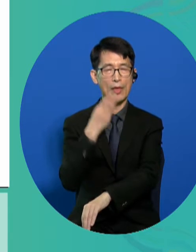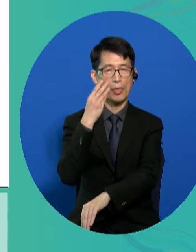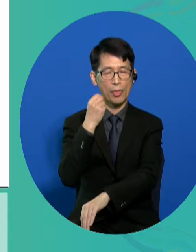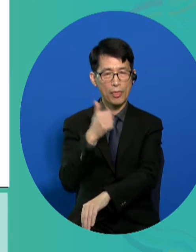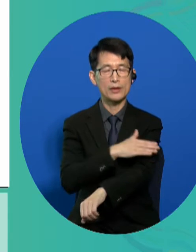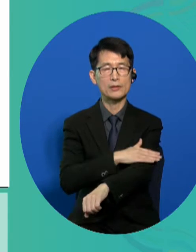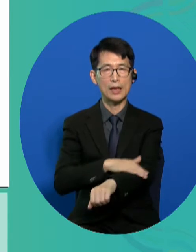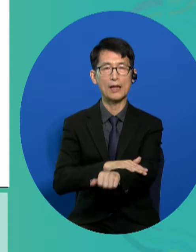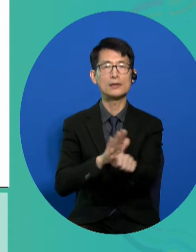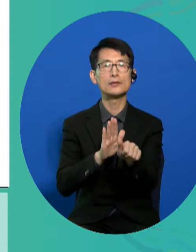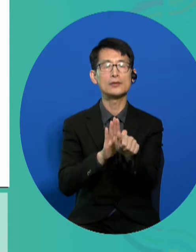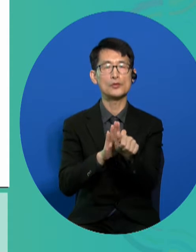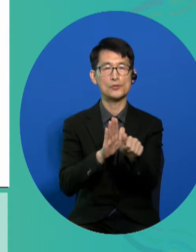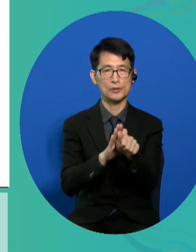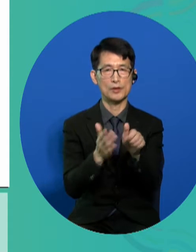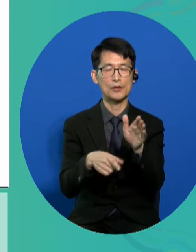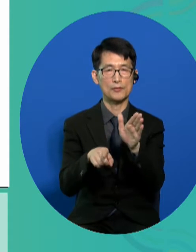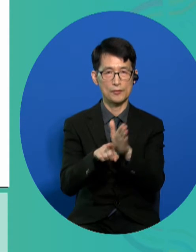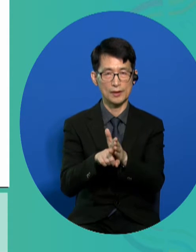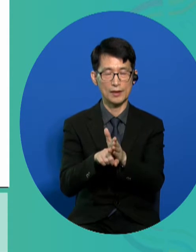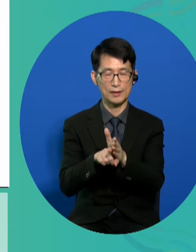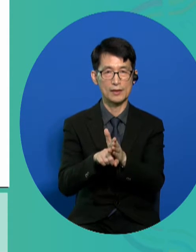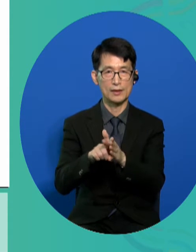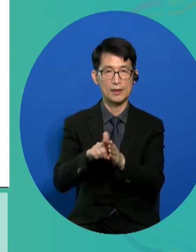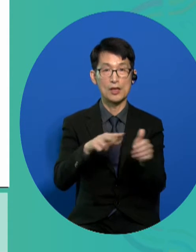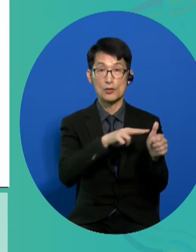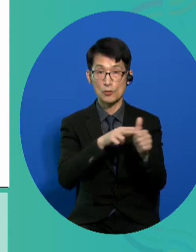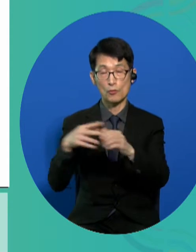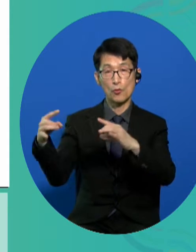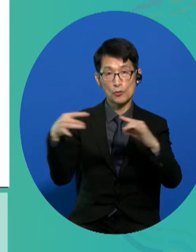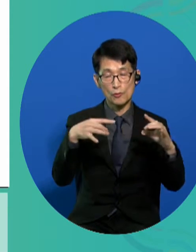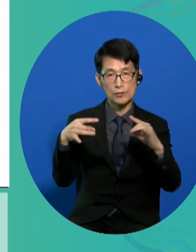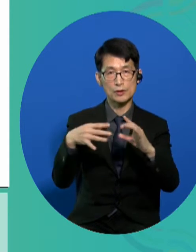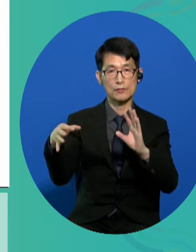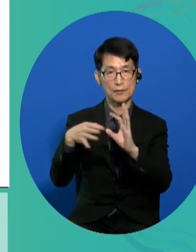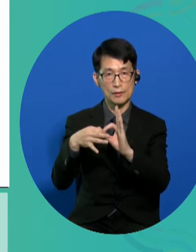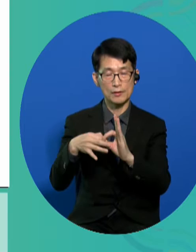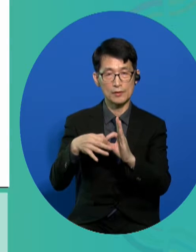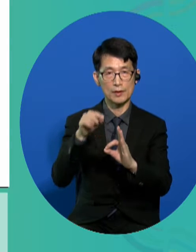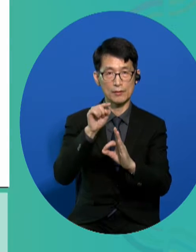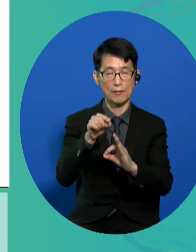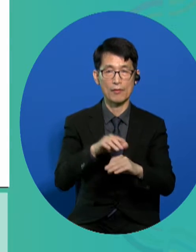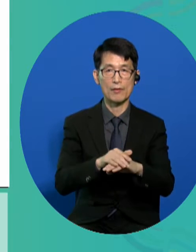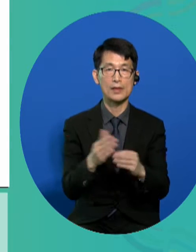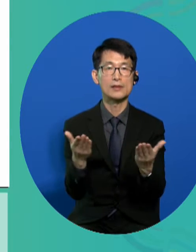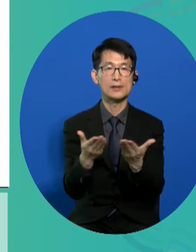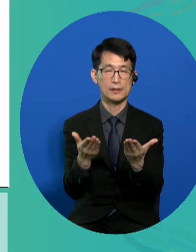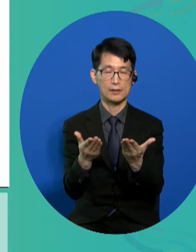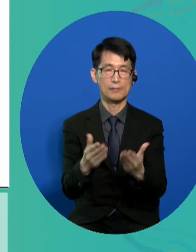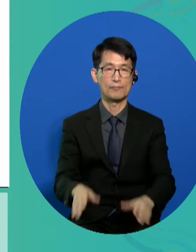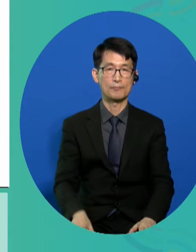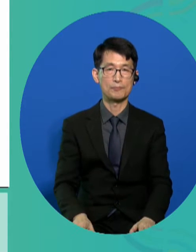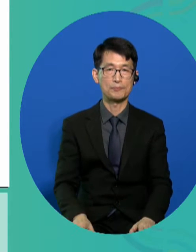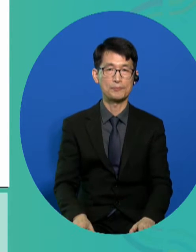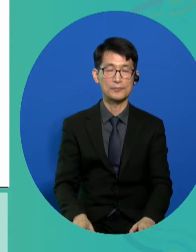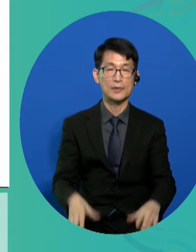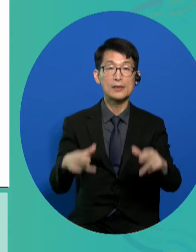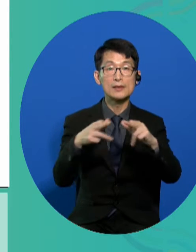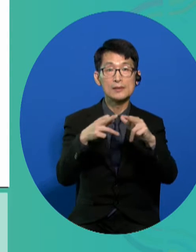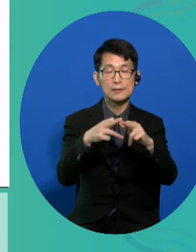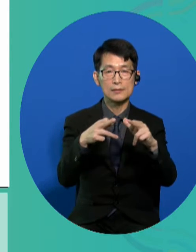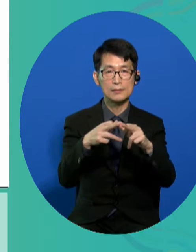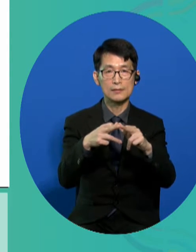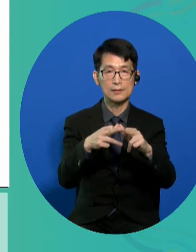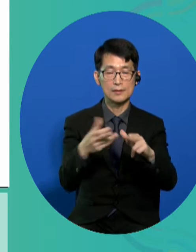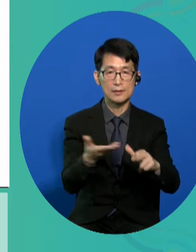그리고 우리 G3ICT 팀은 이를 실현하기 위해 모든 종류의 조직 전문가 및 리더와 협력하고 있습니다. 우리 모두가 장애인을 위한